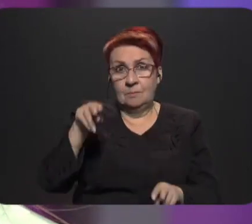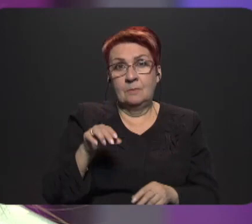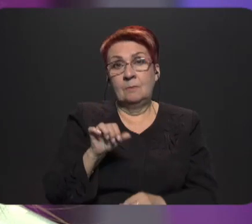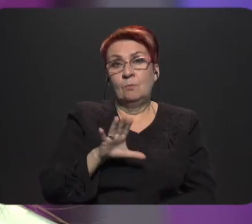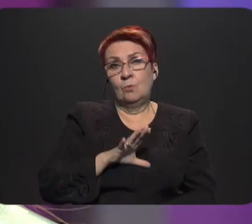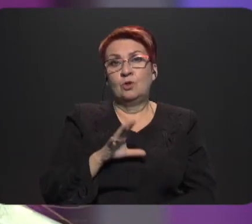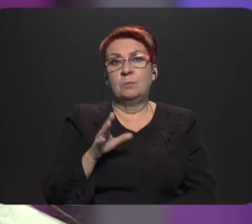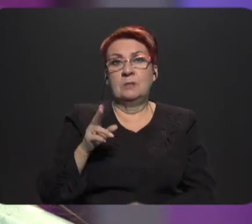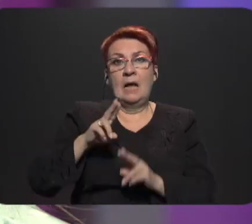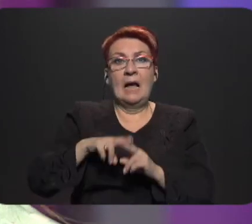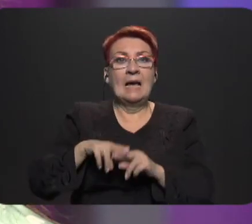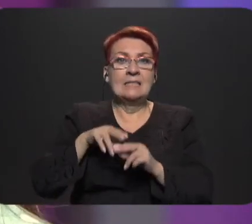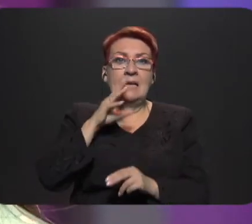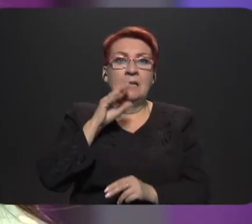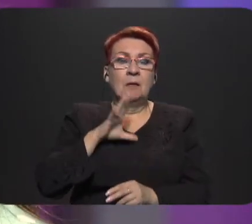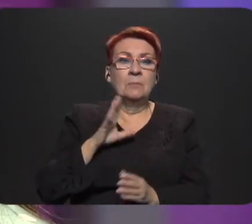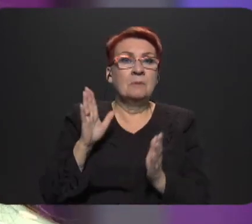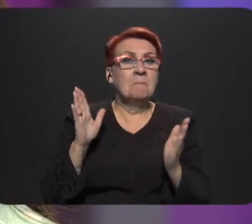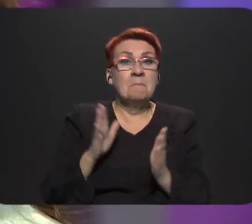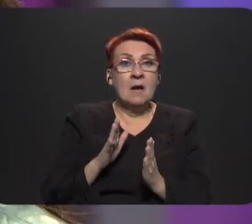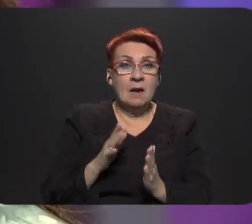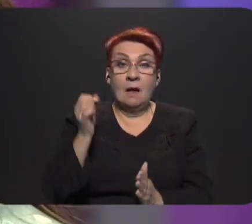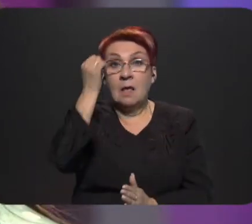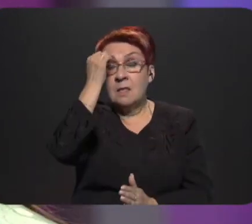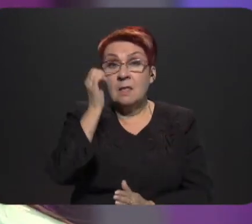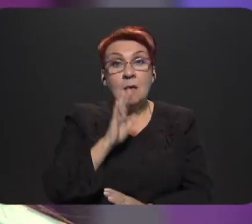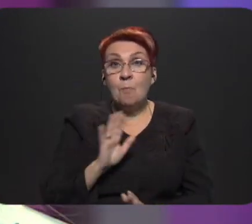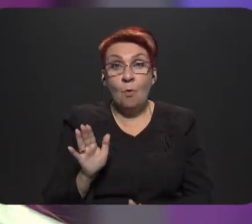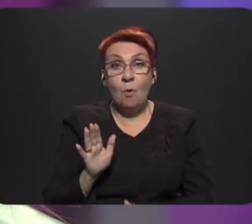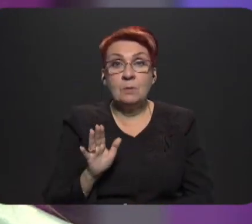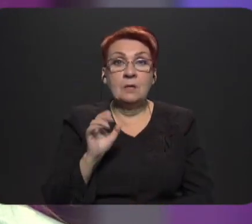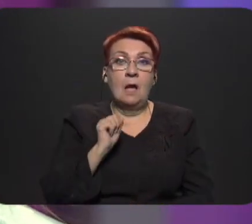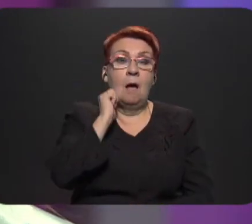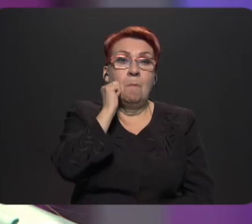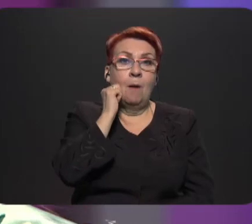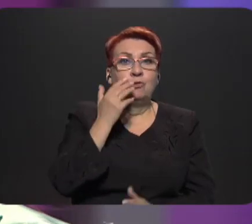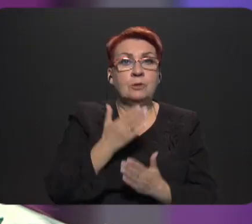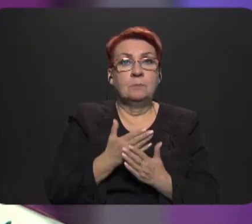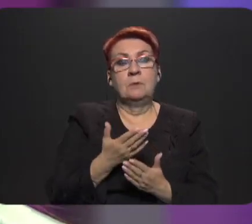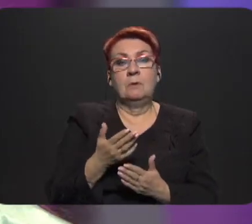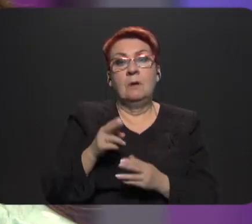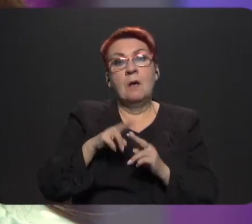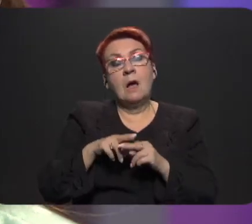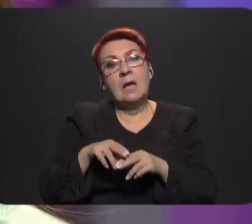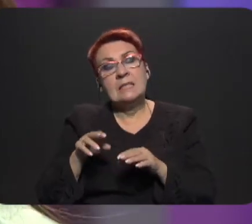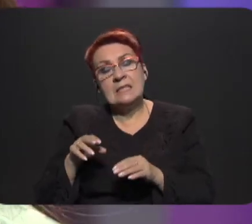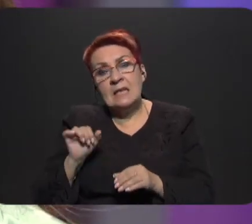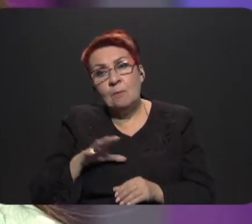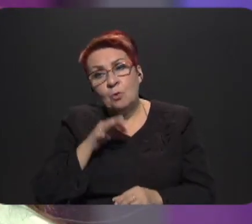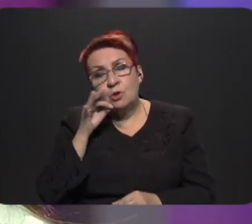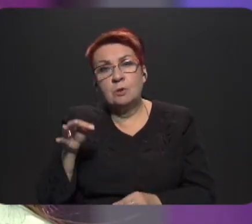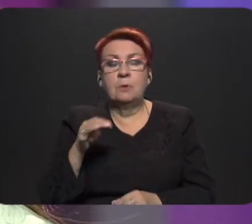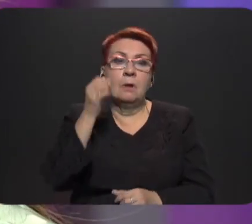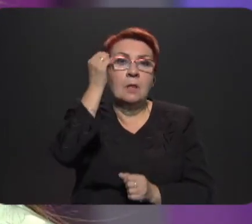крестили, когда был человек очень маленьким, он не помнит этого, а бабушка, например, то ли крестили, то ли нет, тоже уже